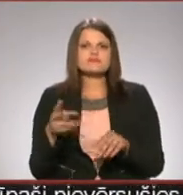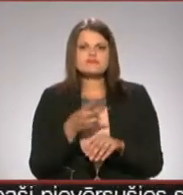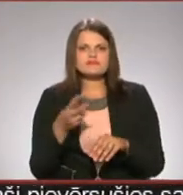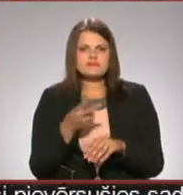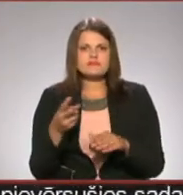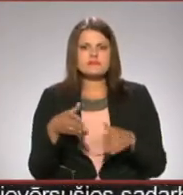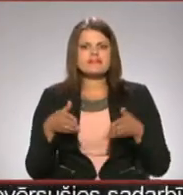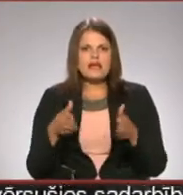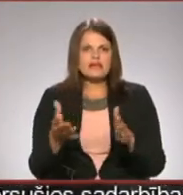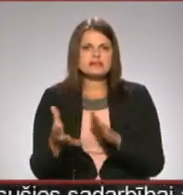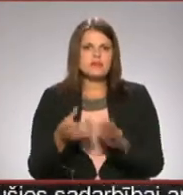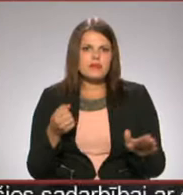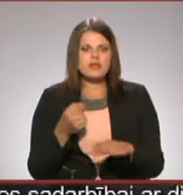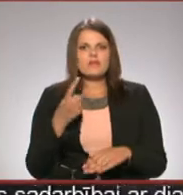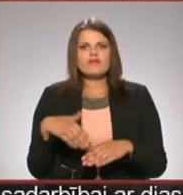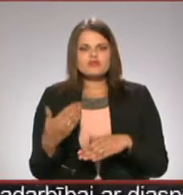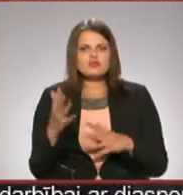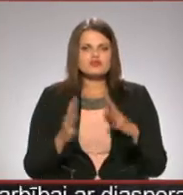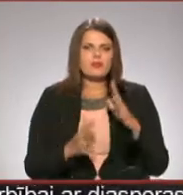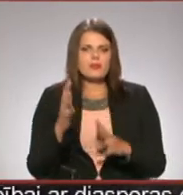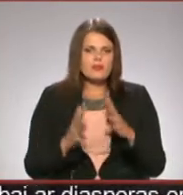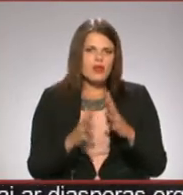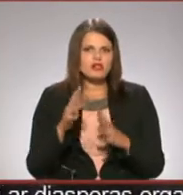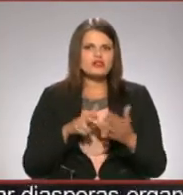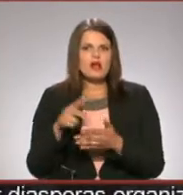frontālas līnijas paņēmām. Viens puses mežiņa gāja